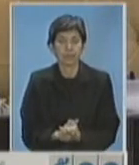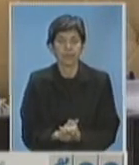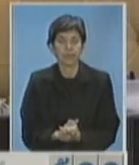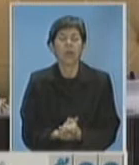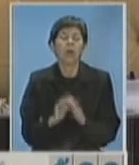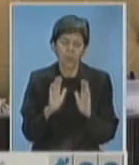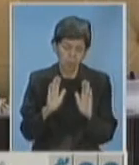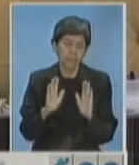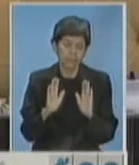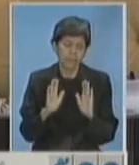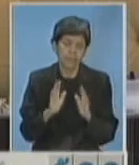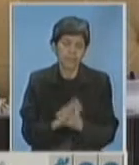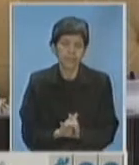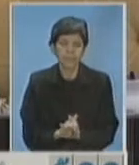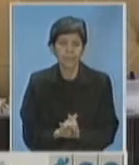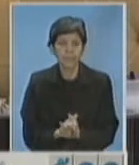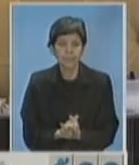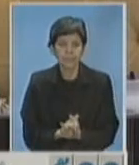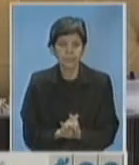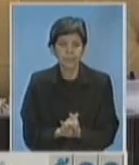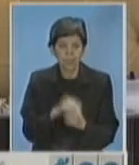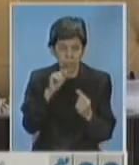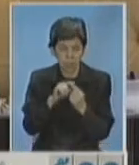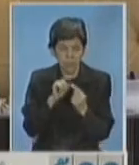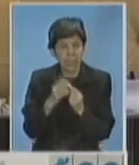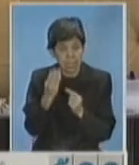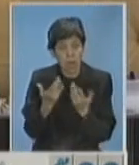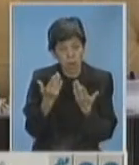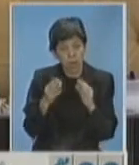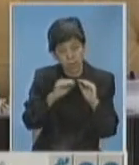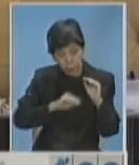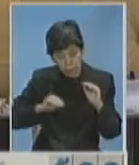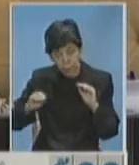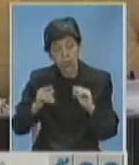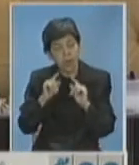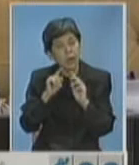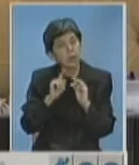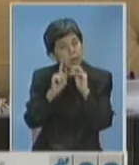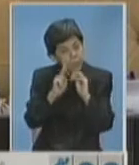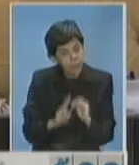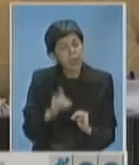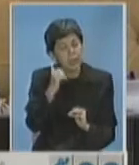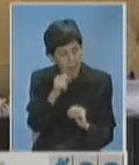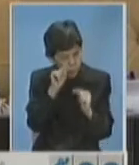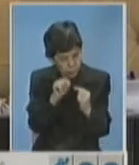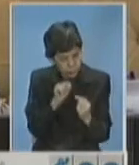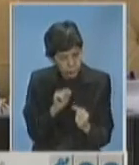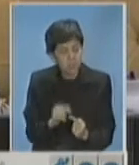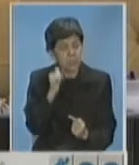ท่านพอเถอะครับเอาประเด็นที่เหลืออยู่เอาไว้เป็นรายมาตราก็ได้ครับ